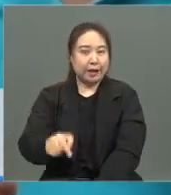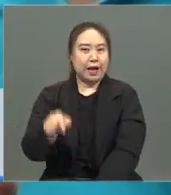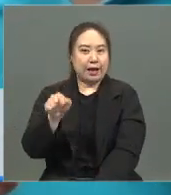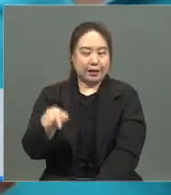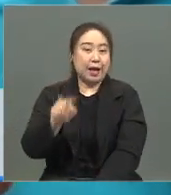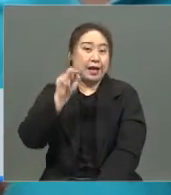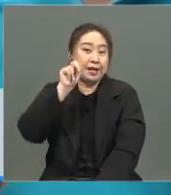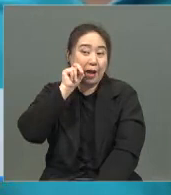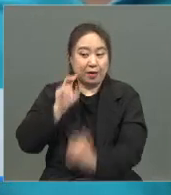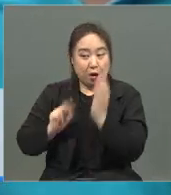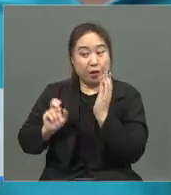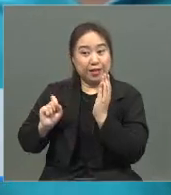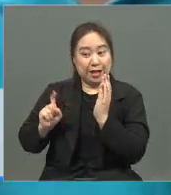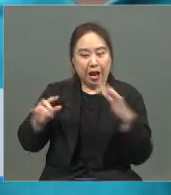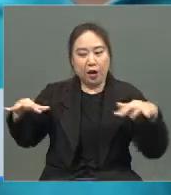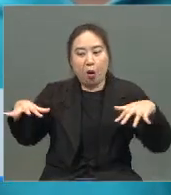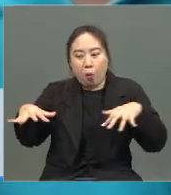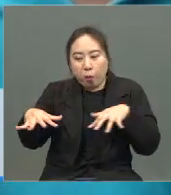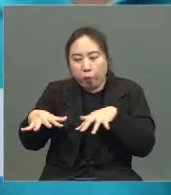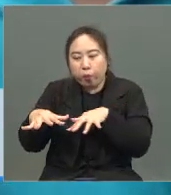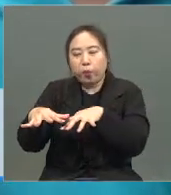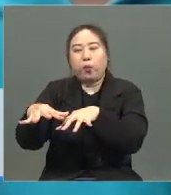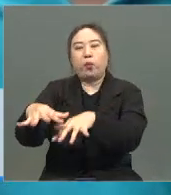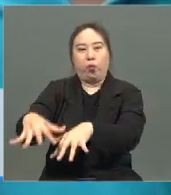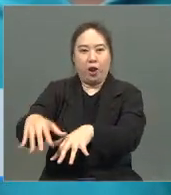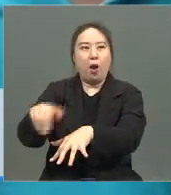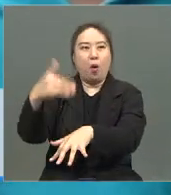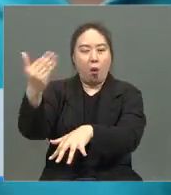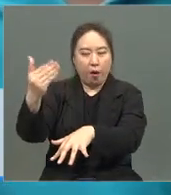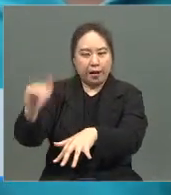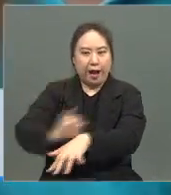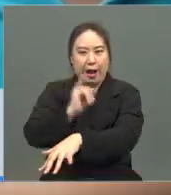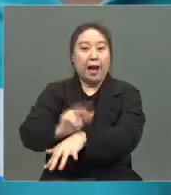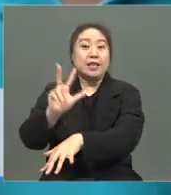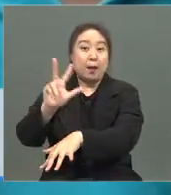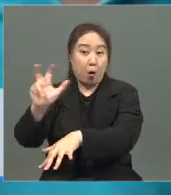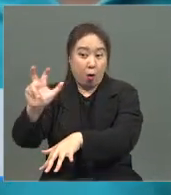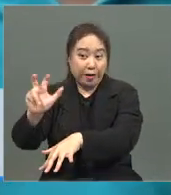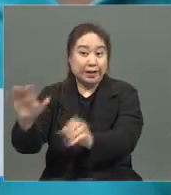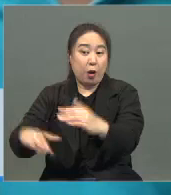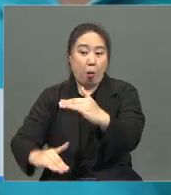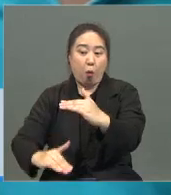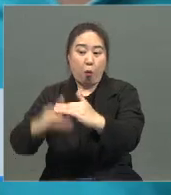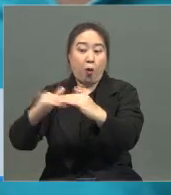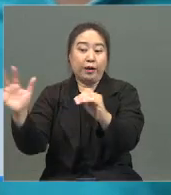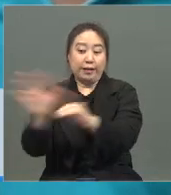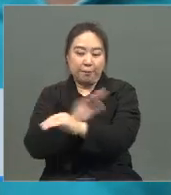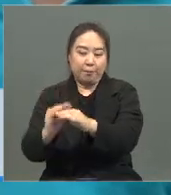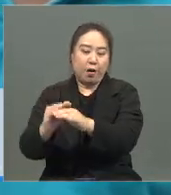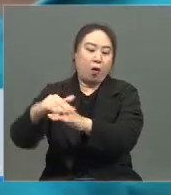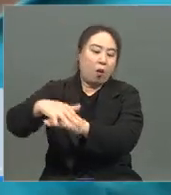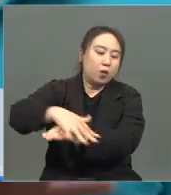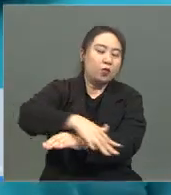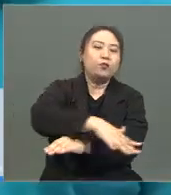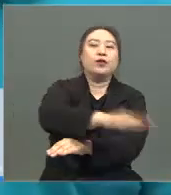ตุ้งสงก็จะแวะแก้มลิงก่อนเมื่อเต็ม300ไร่ถึงจะล้นมานี่นะครับ จะช่วยบรรเทาความเดือดร้อนของชาวบ้าน